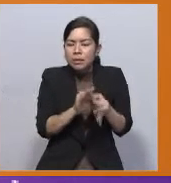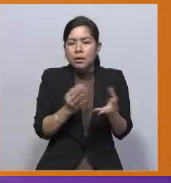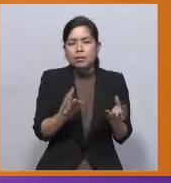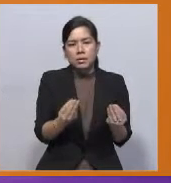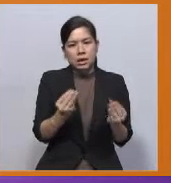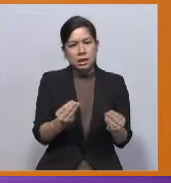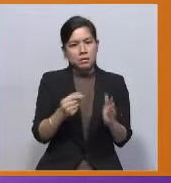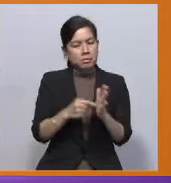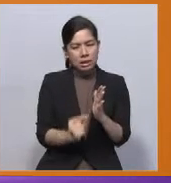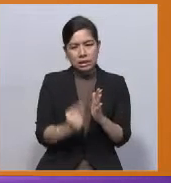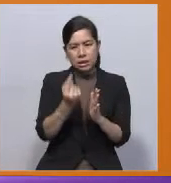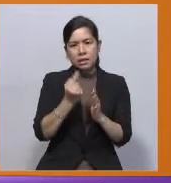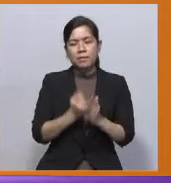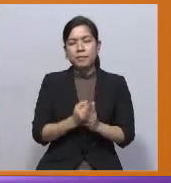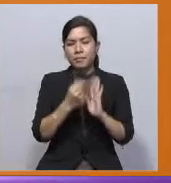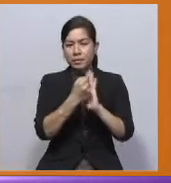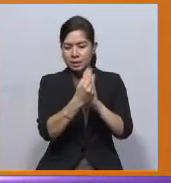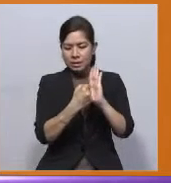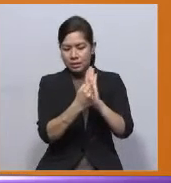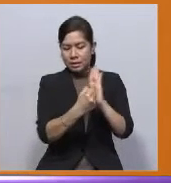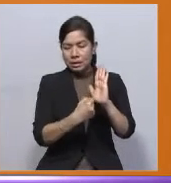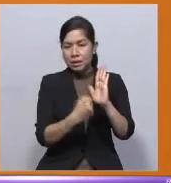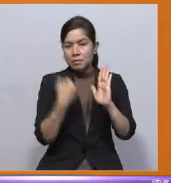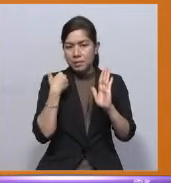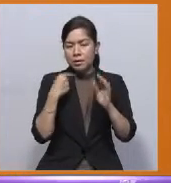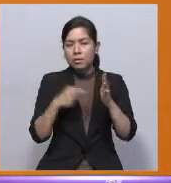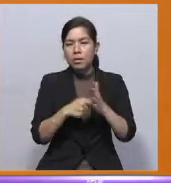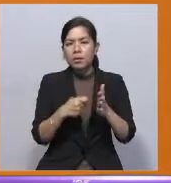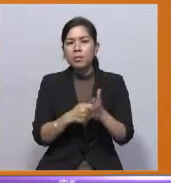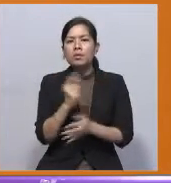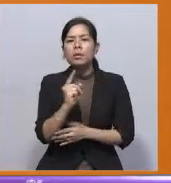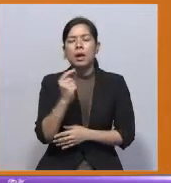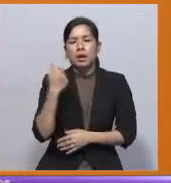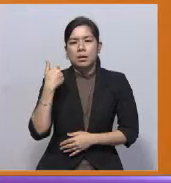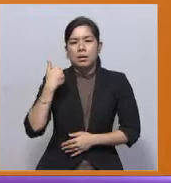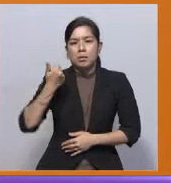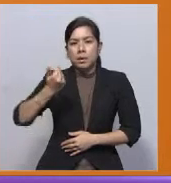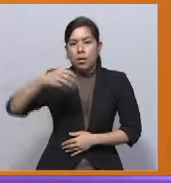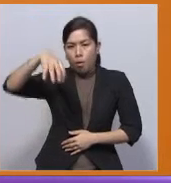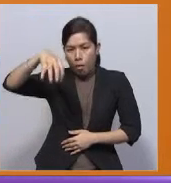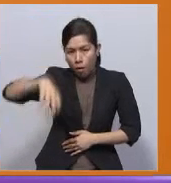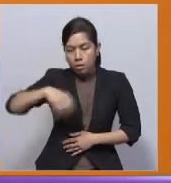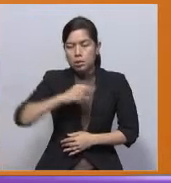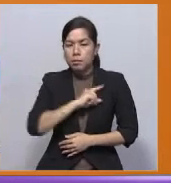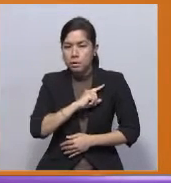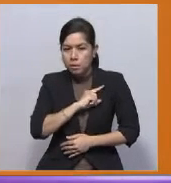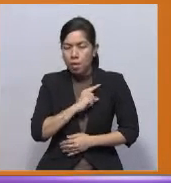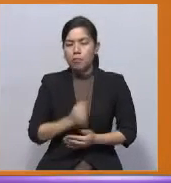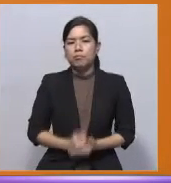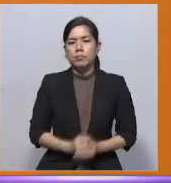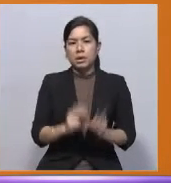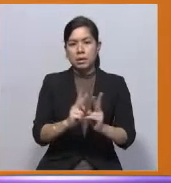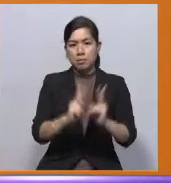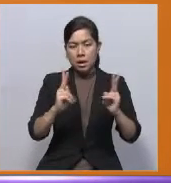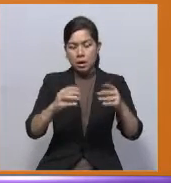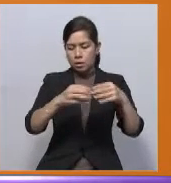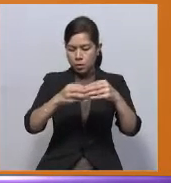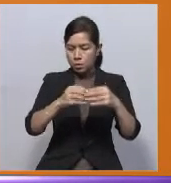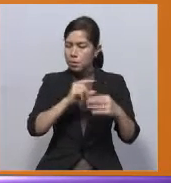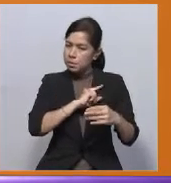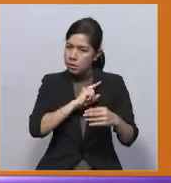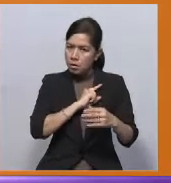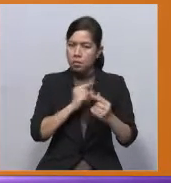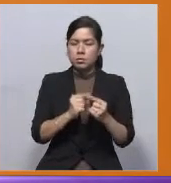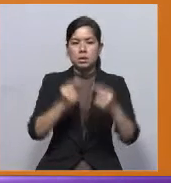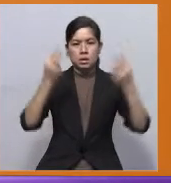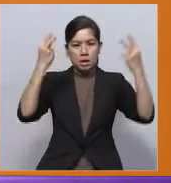ครับที่เขียนแบบนี้ก็คือเขียนไว้ว่ามีองค์กรกำกับดูแลชัดเจนมีคณะกรรมการนโยบายที่ท่านนายกเป็นประธานมีส